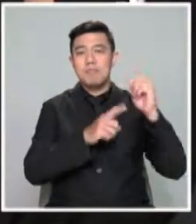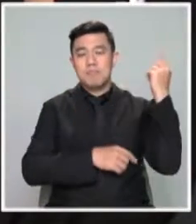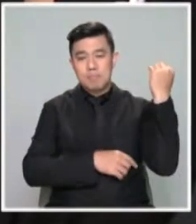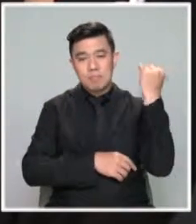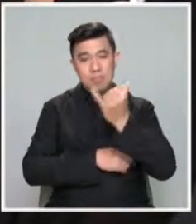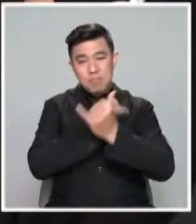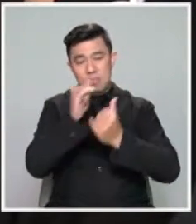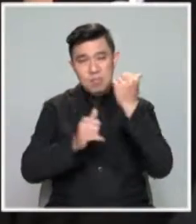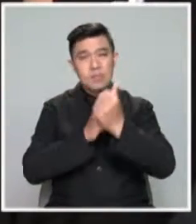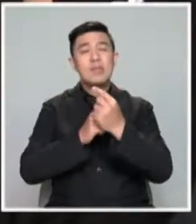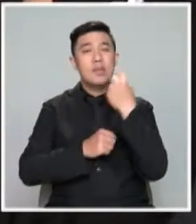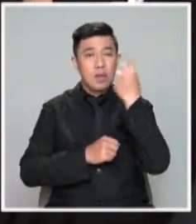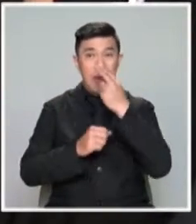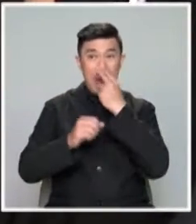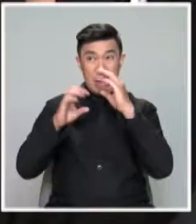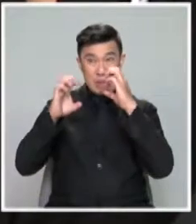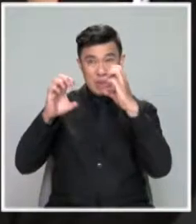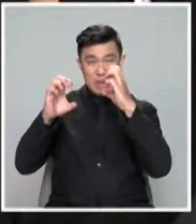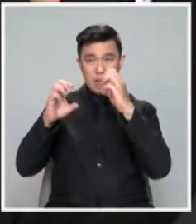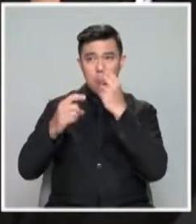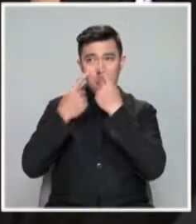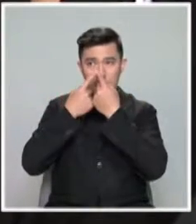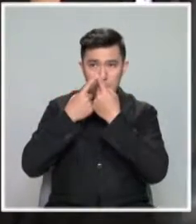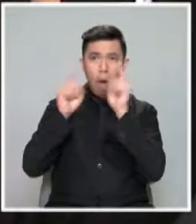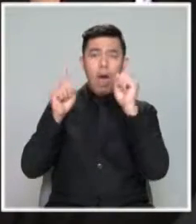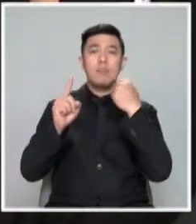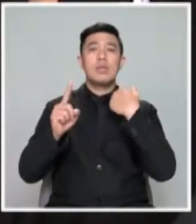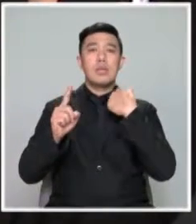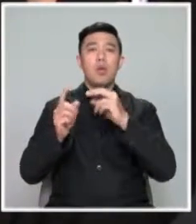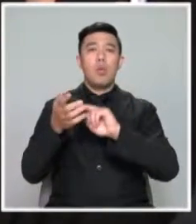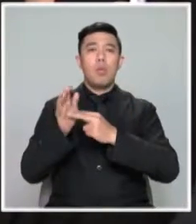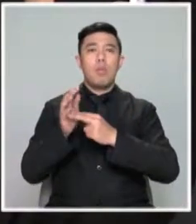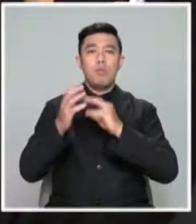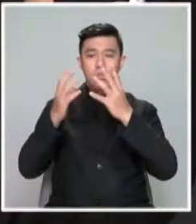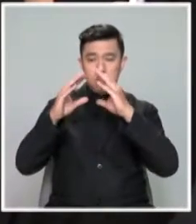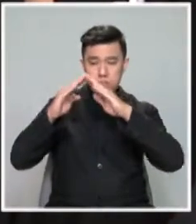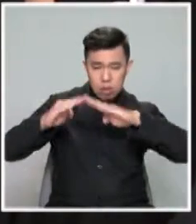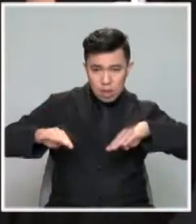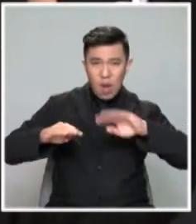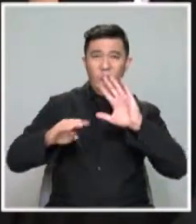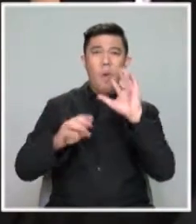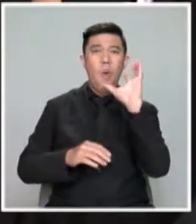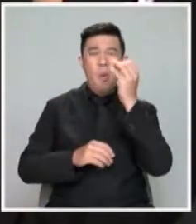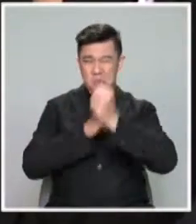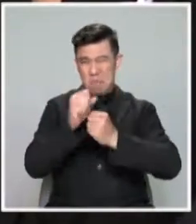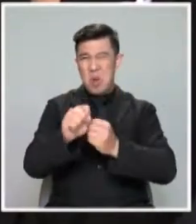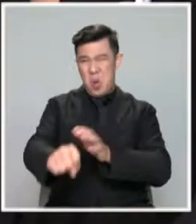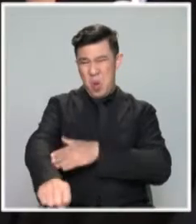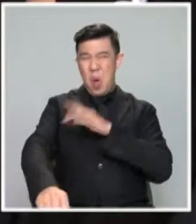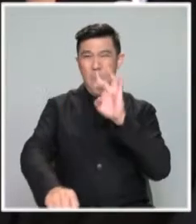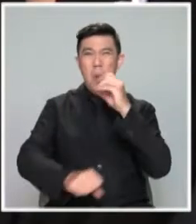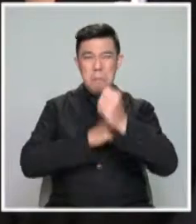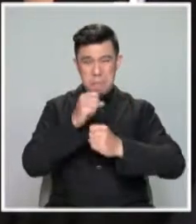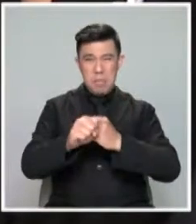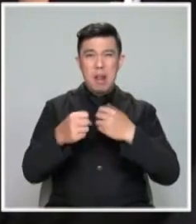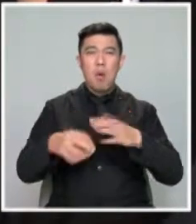จะไม่เคยเห็นหินที่มีลักษณะแปลกขนาดนี้นะครับซึ่งเกิดจากการยุบตัวของเปลือกโลกมาเป็นนับร้อยๆปีนะครับ